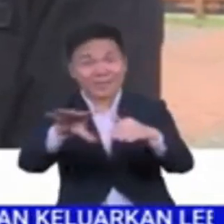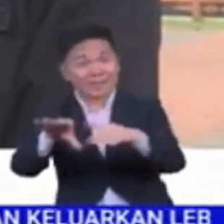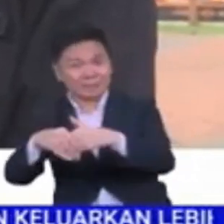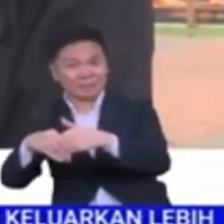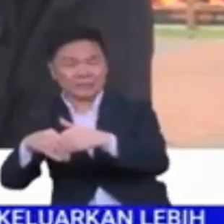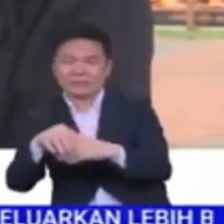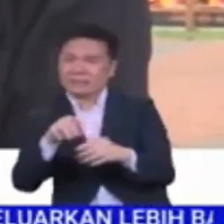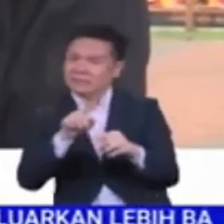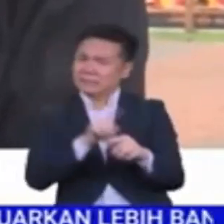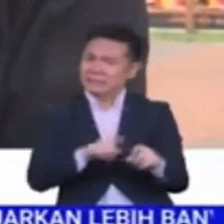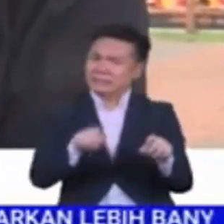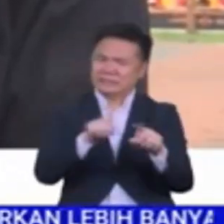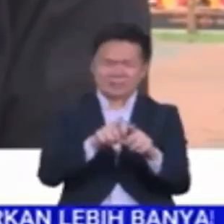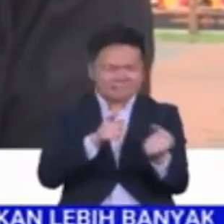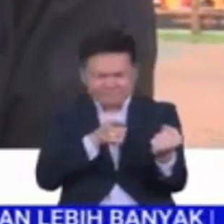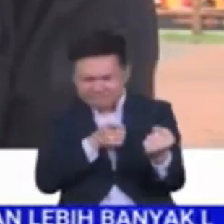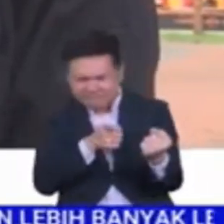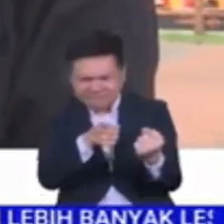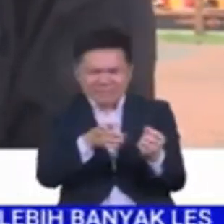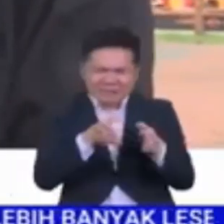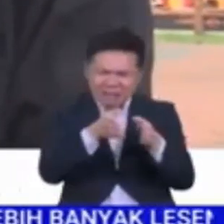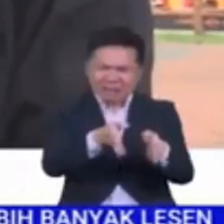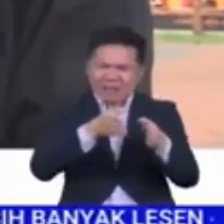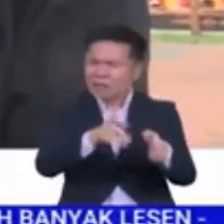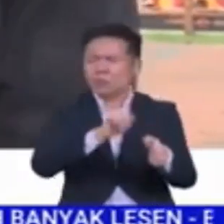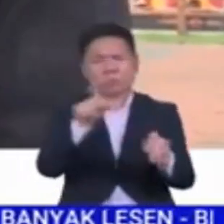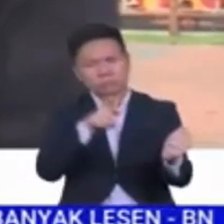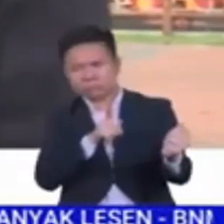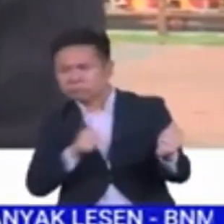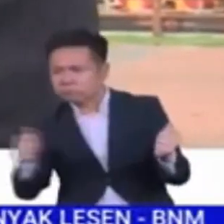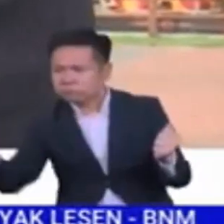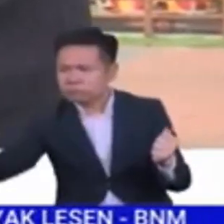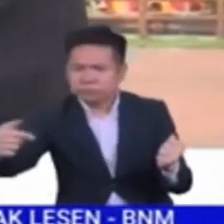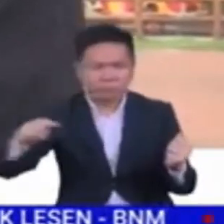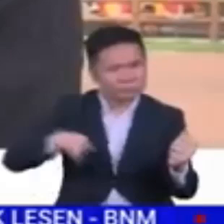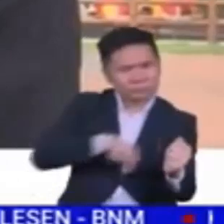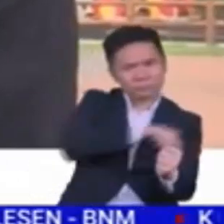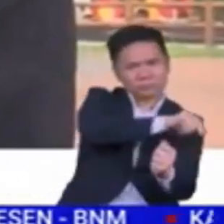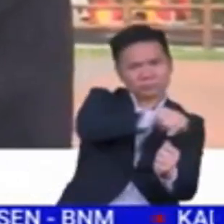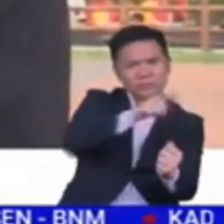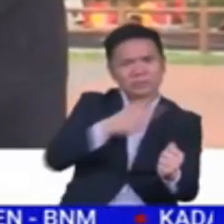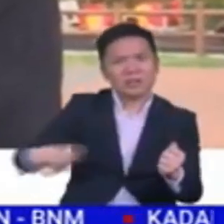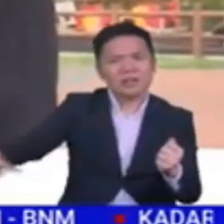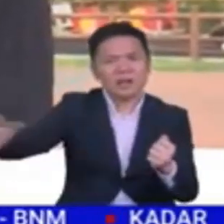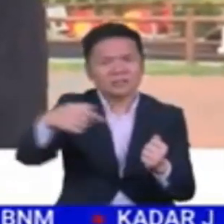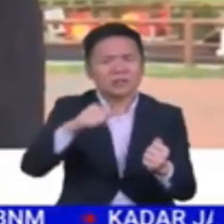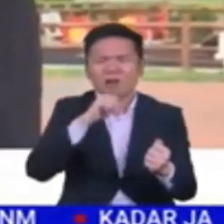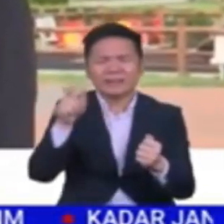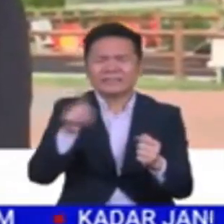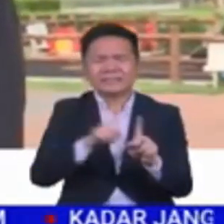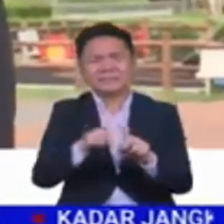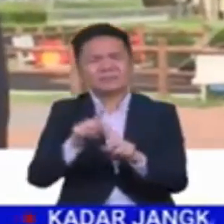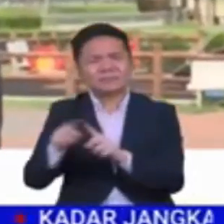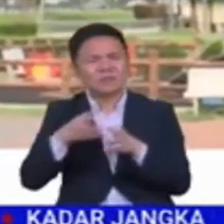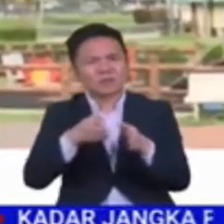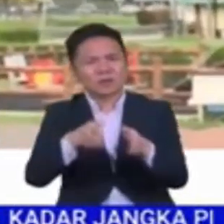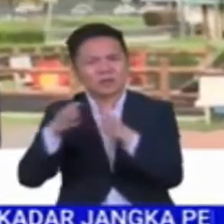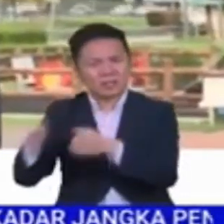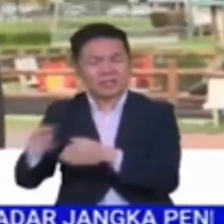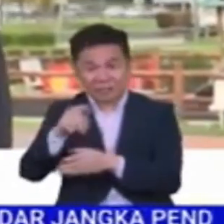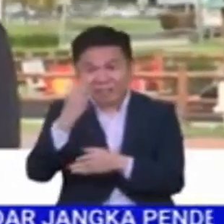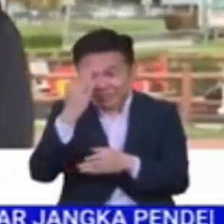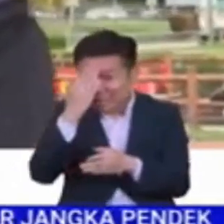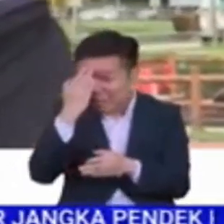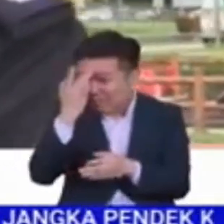jalan yang sama. Cuba cari jalan alternatif kerana pengguna daripada luar, dia akan menggunakan laluan yang sama. Dia tak akan tahu untuk menggunakan